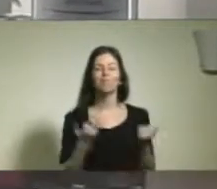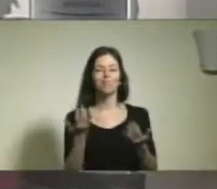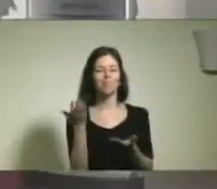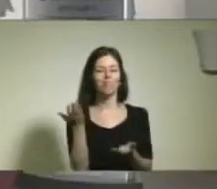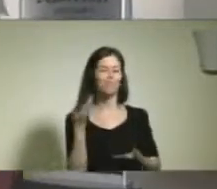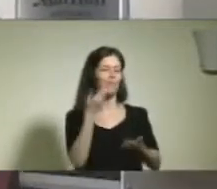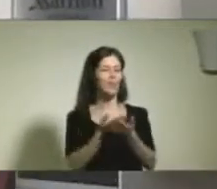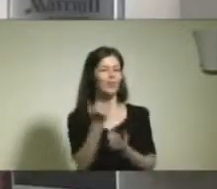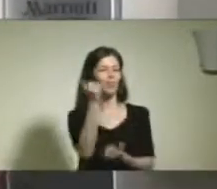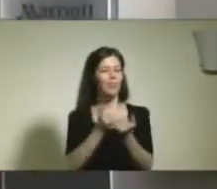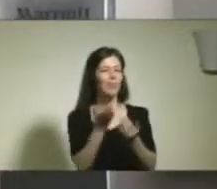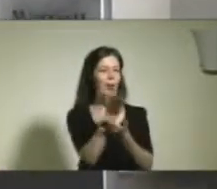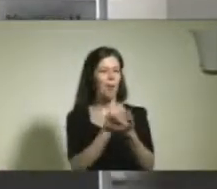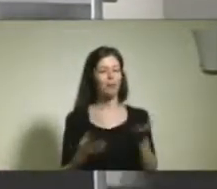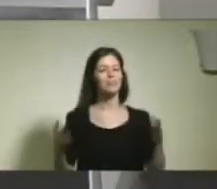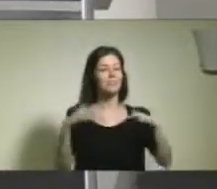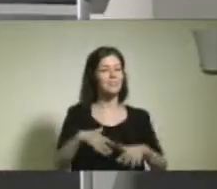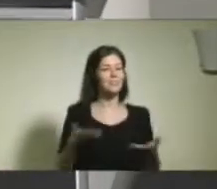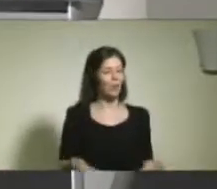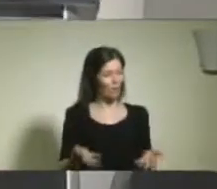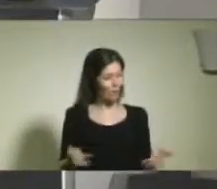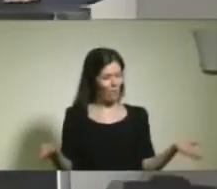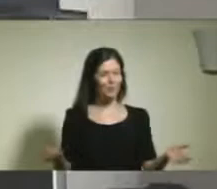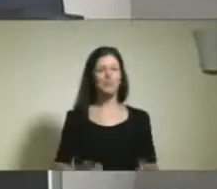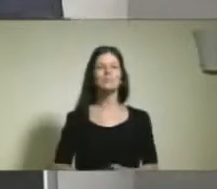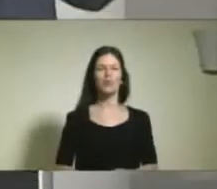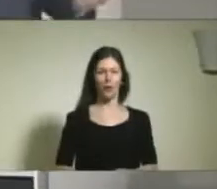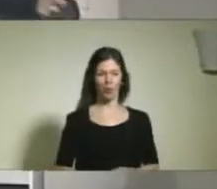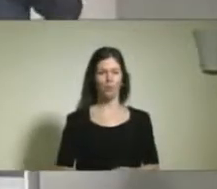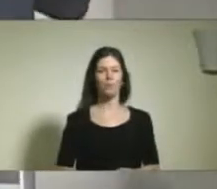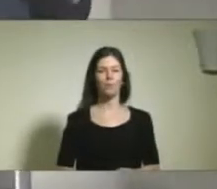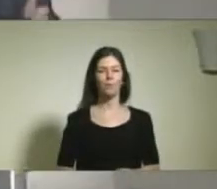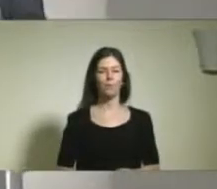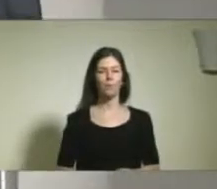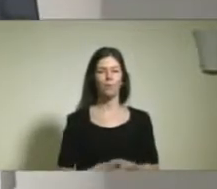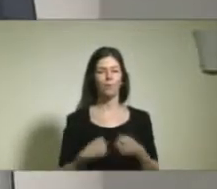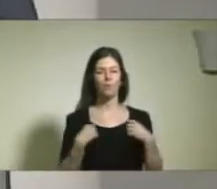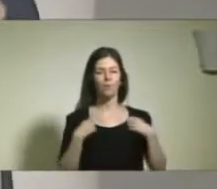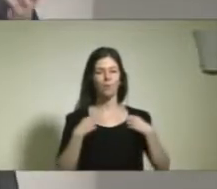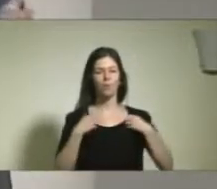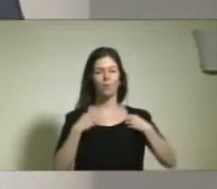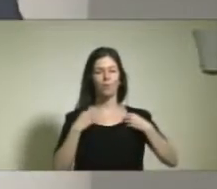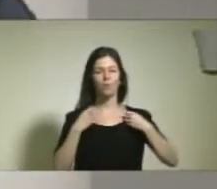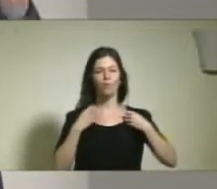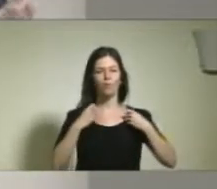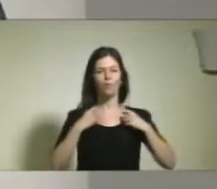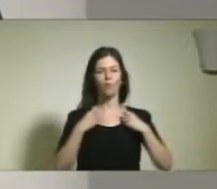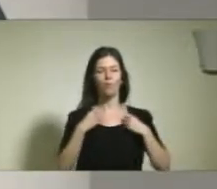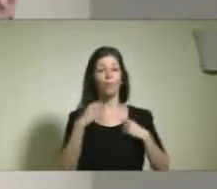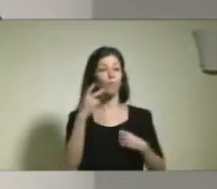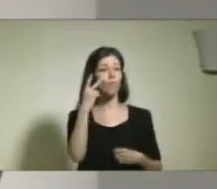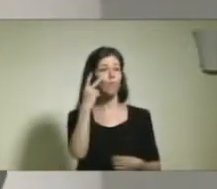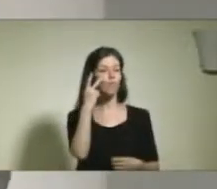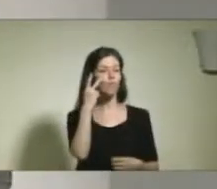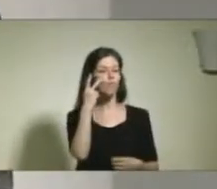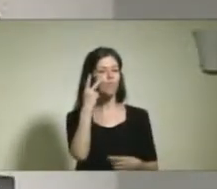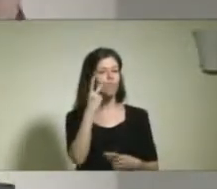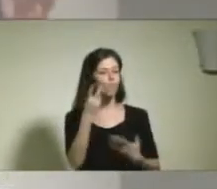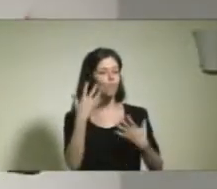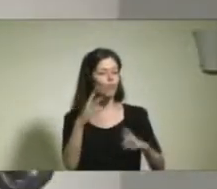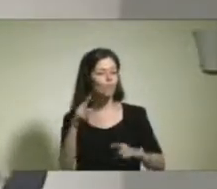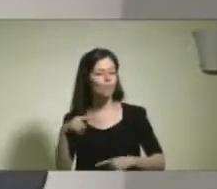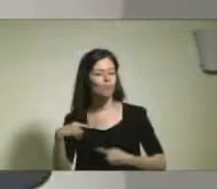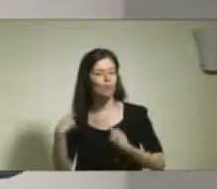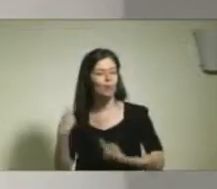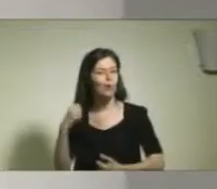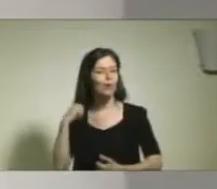phase du symposium comme tel. Et comme vous avez vu, depuis hier matin, on discute beaucoup